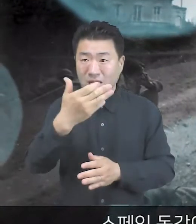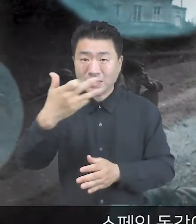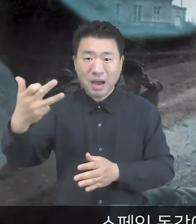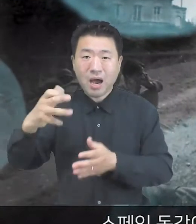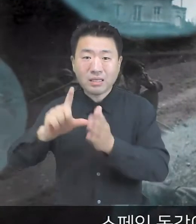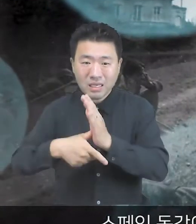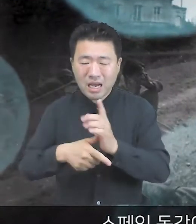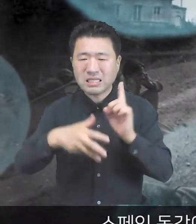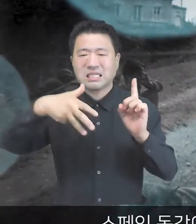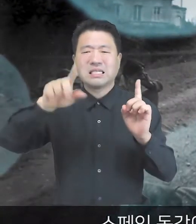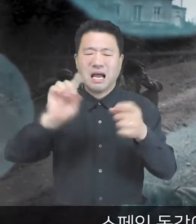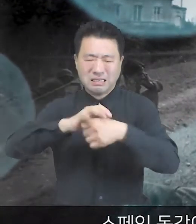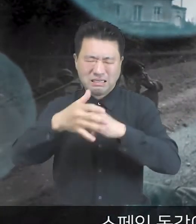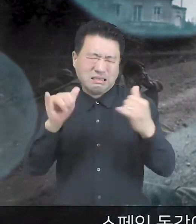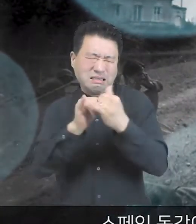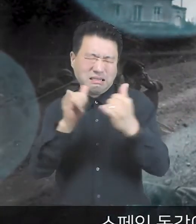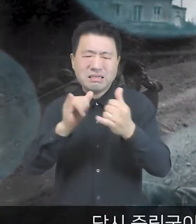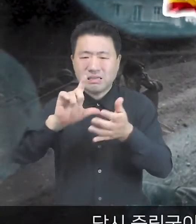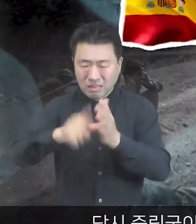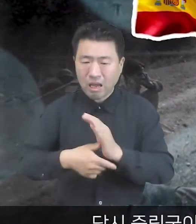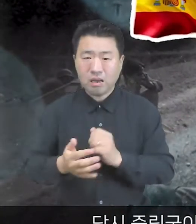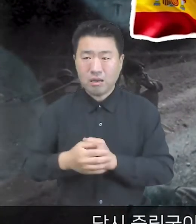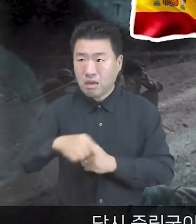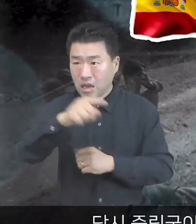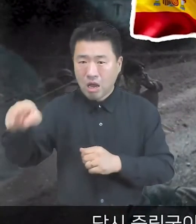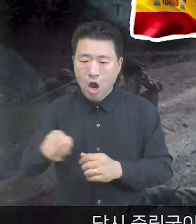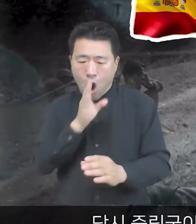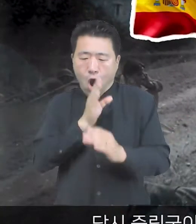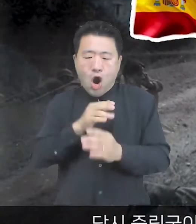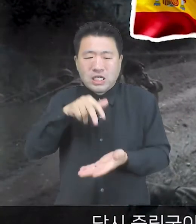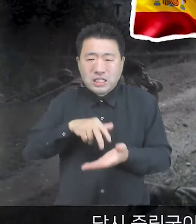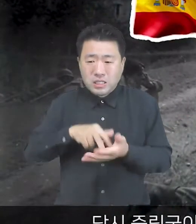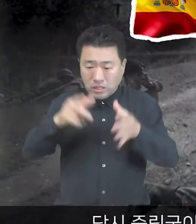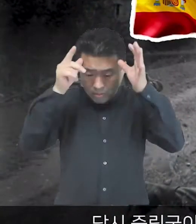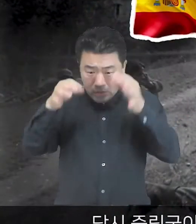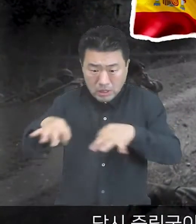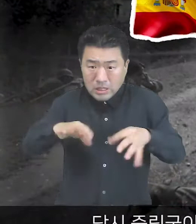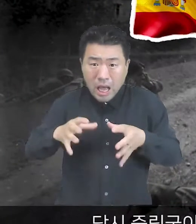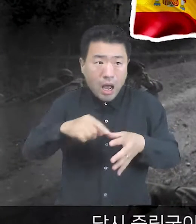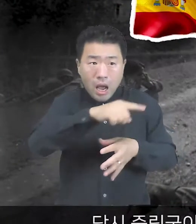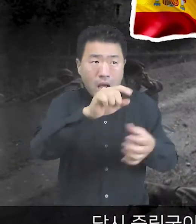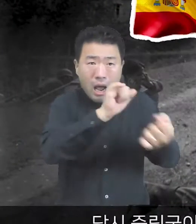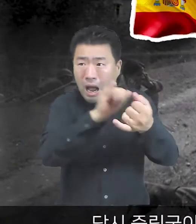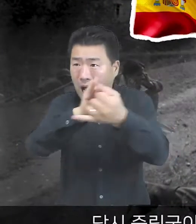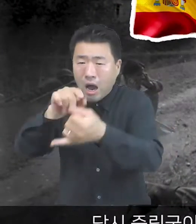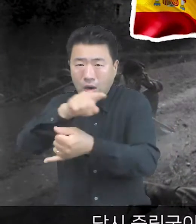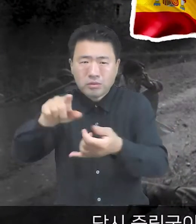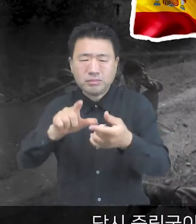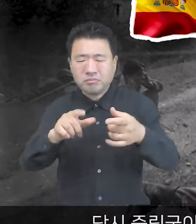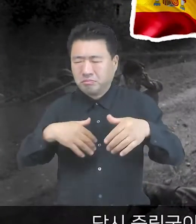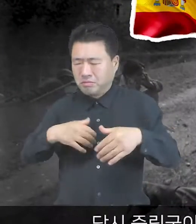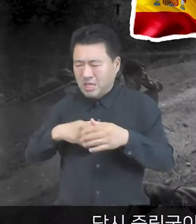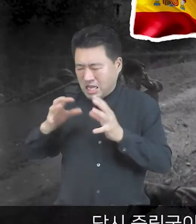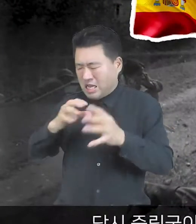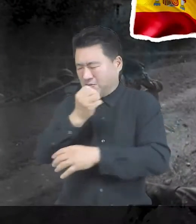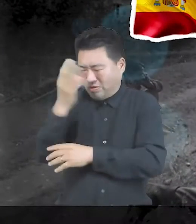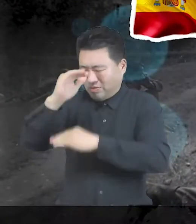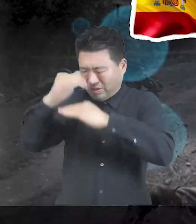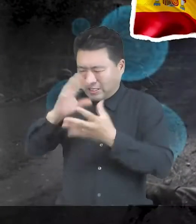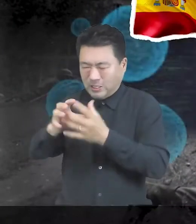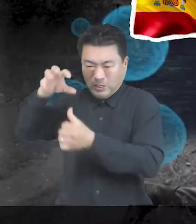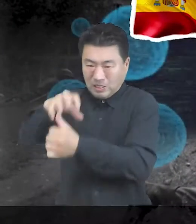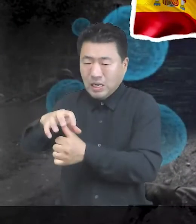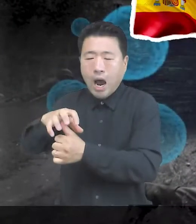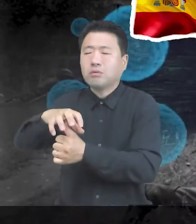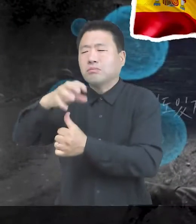1918년은 1차 세계대전 중이었는데요. 당시 중립국이었던 스페인은 다른 나라에서 언론을 통제했던 것과 달리